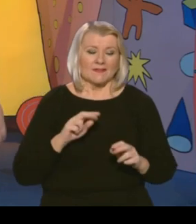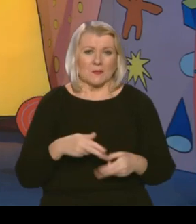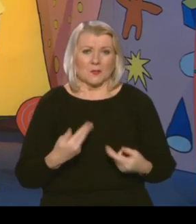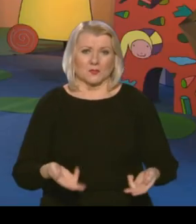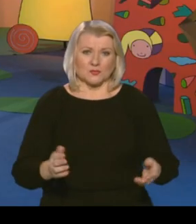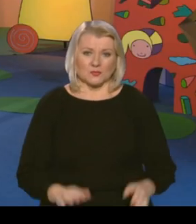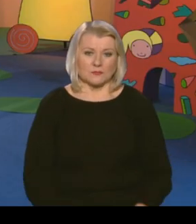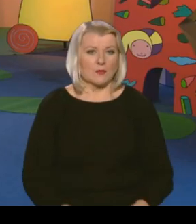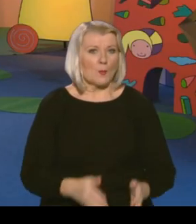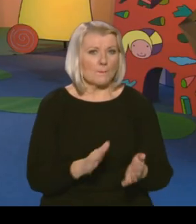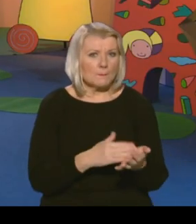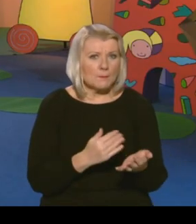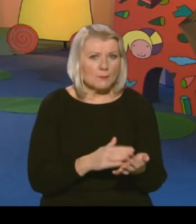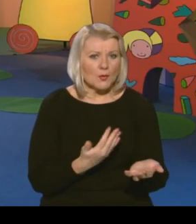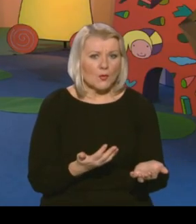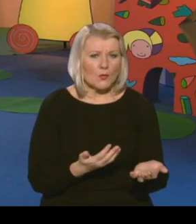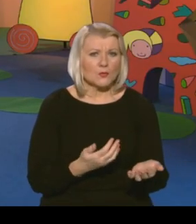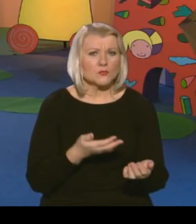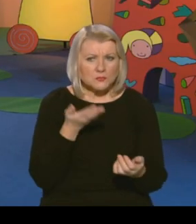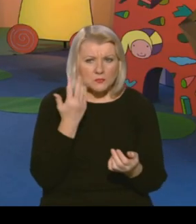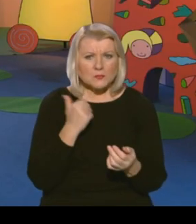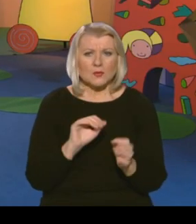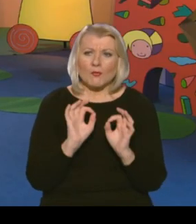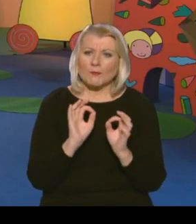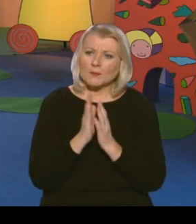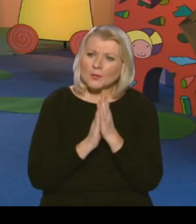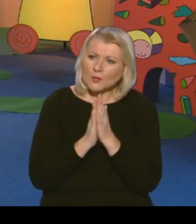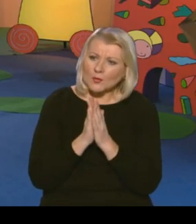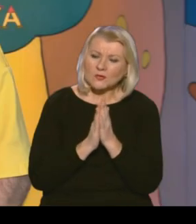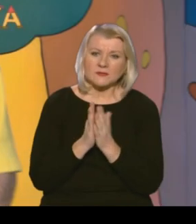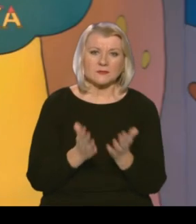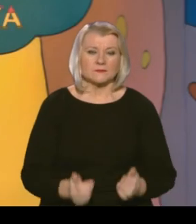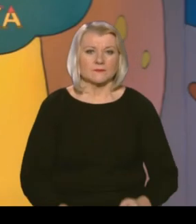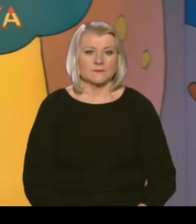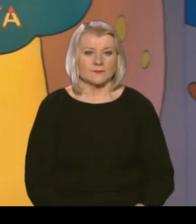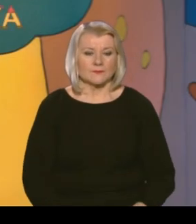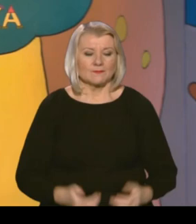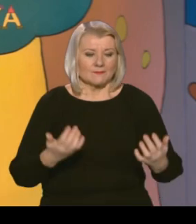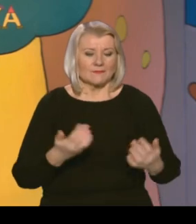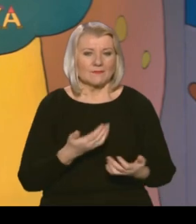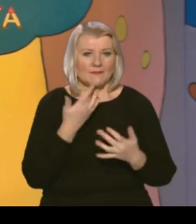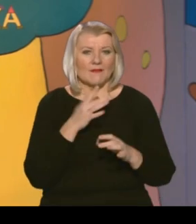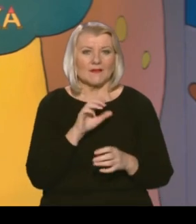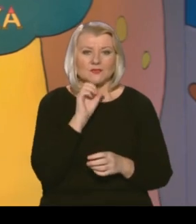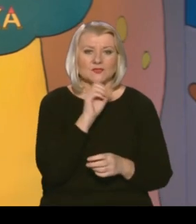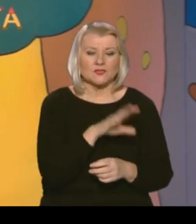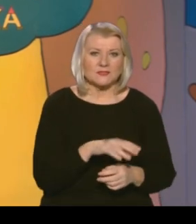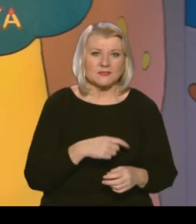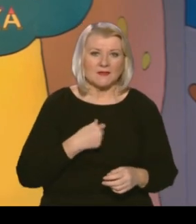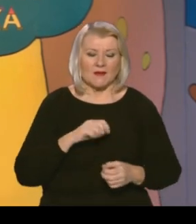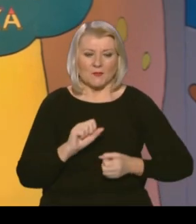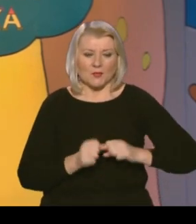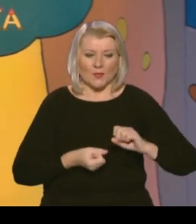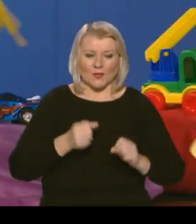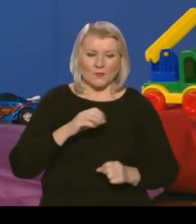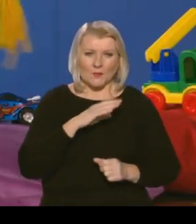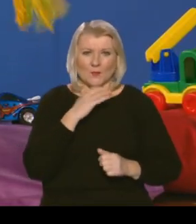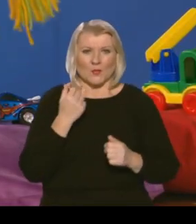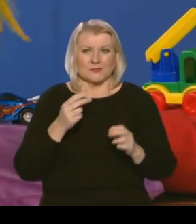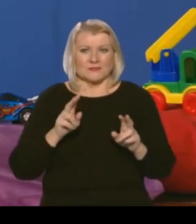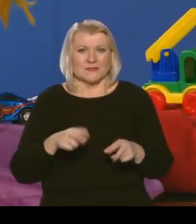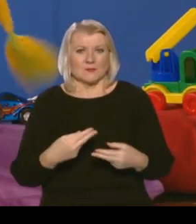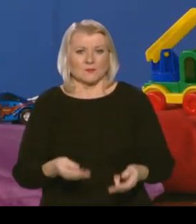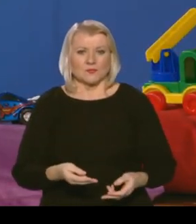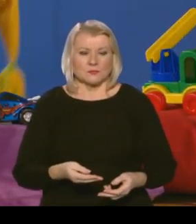A proč ne? Vždyť jsem tě pěkně poprosil. No, ale jak ti to říct, já se nemůžu moc hýbat. Aha,